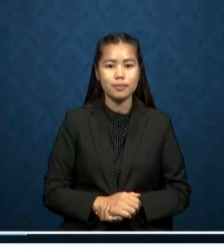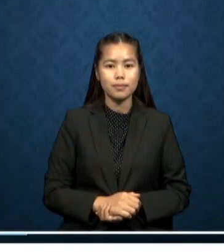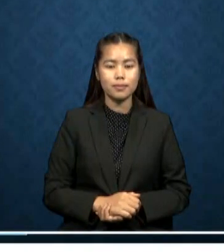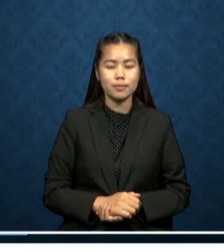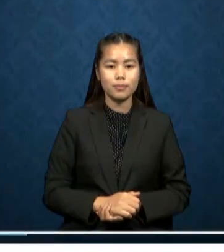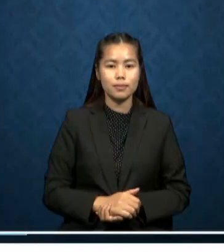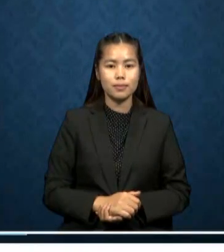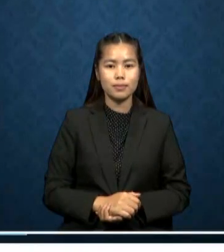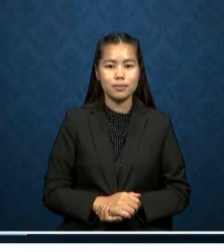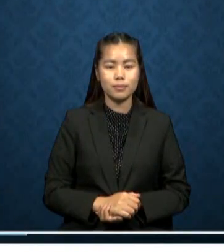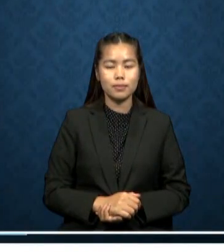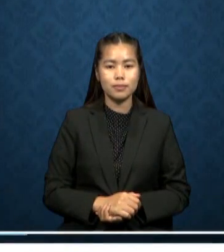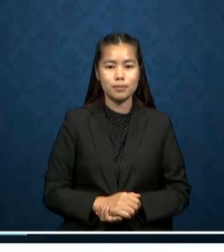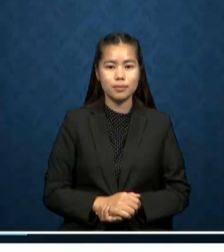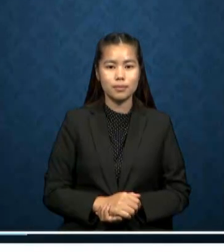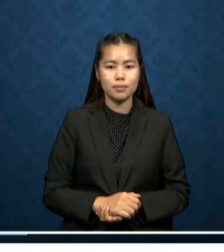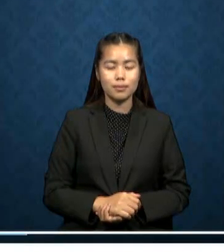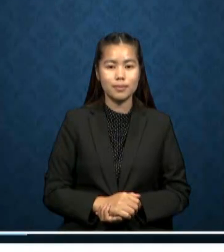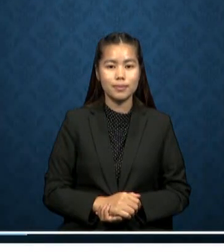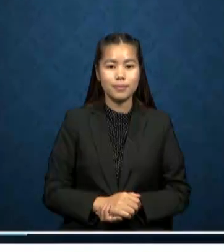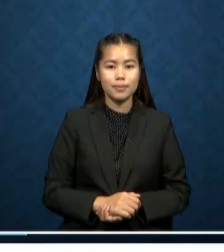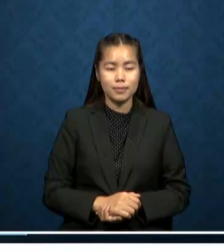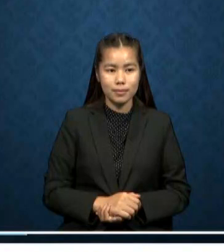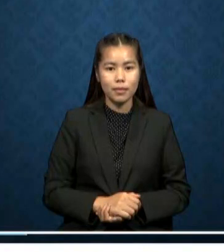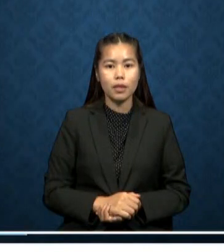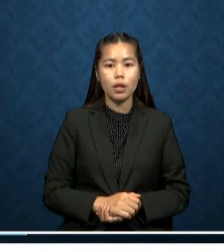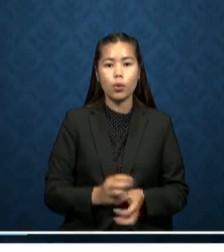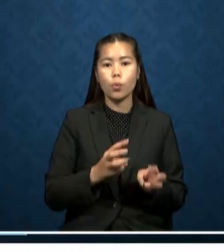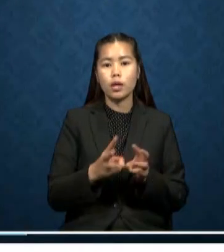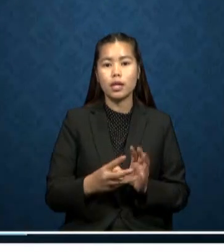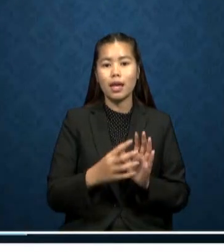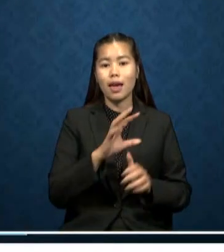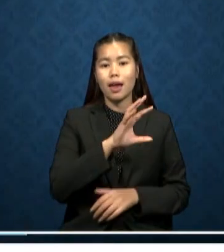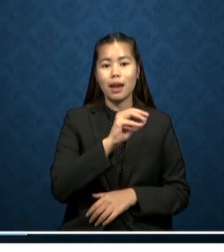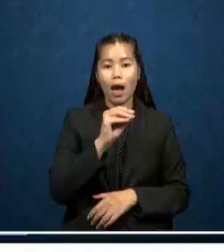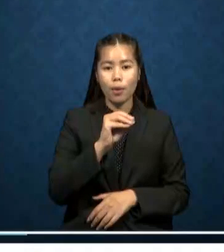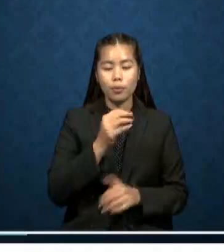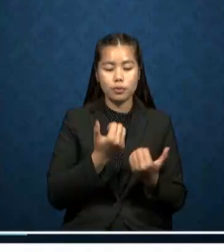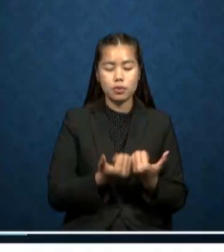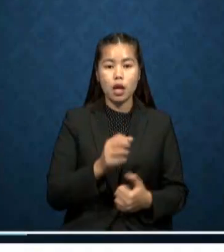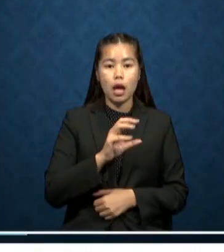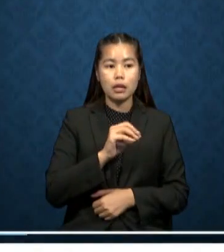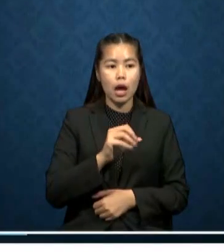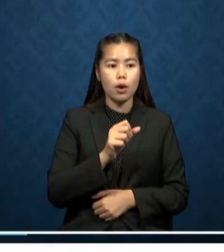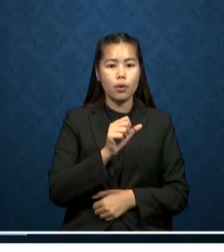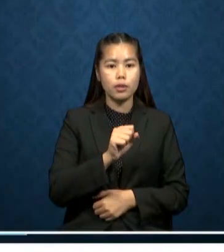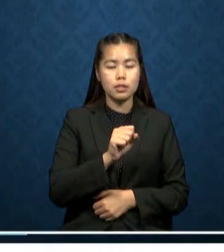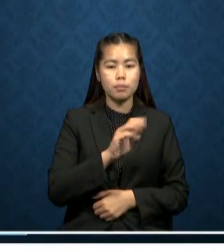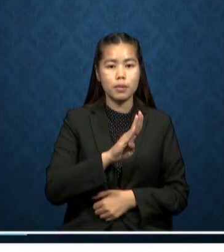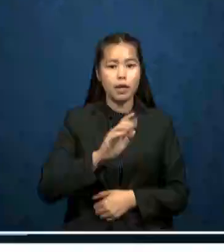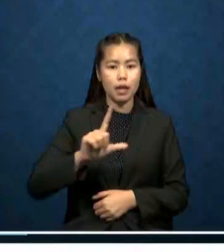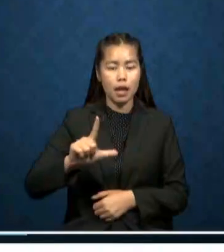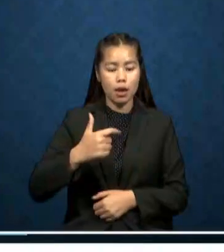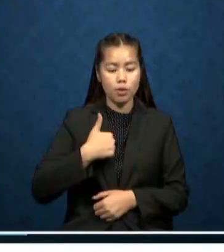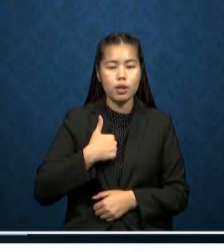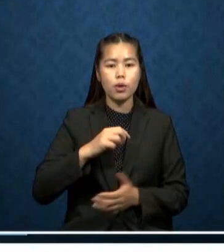นี้เมื่อจะนำ Star STEMมาใช้ในการแก้ปัญหาสังคมสตาในกรณีนี้จึงให้มีความ